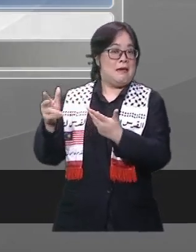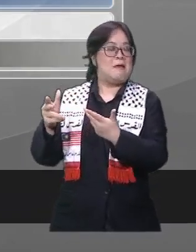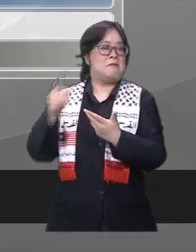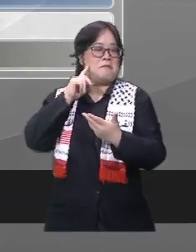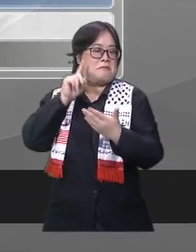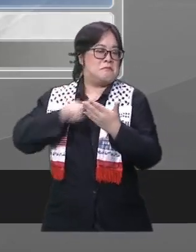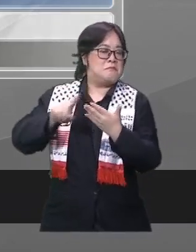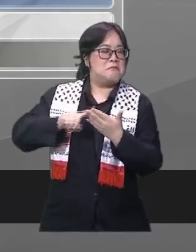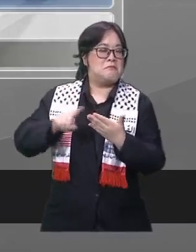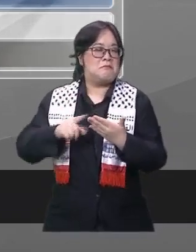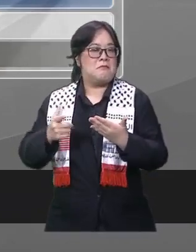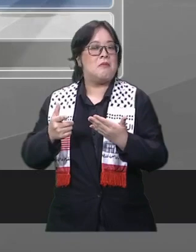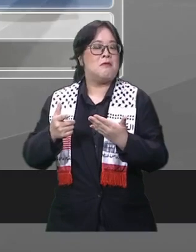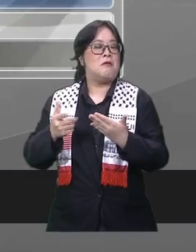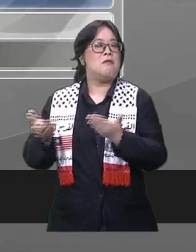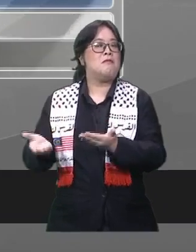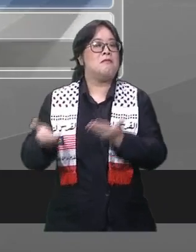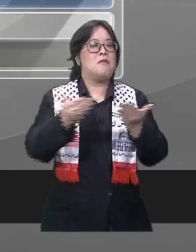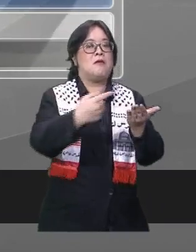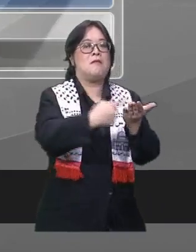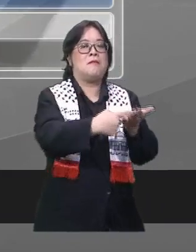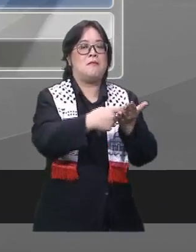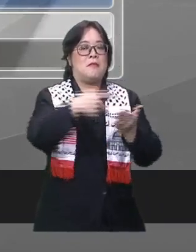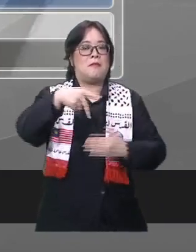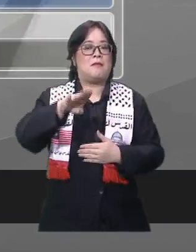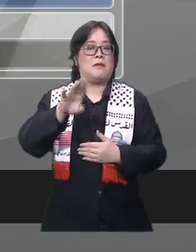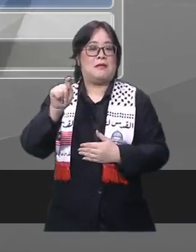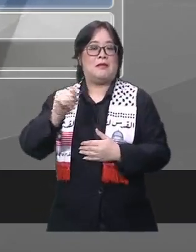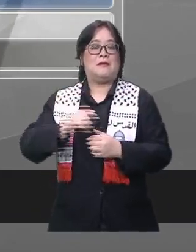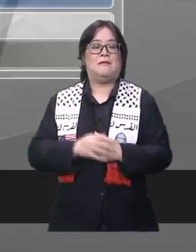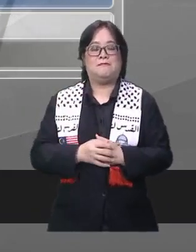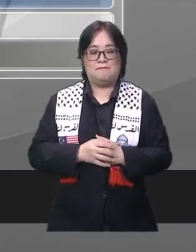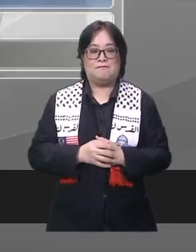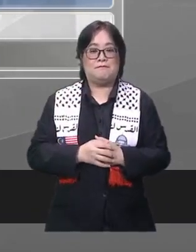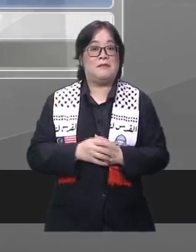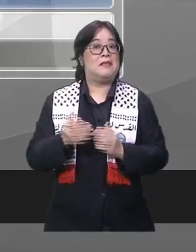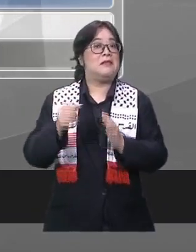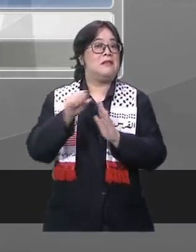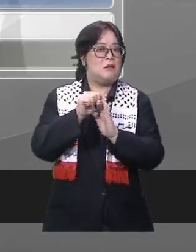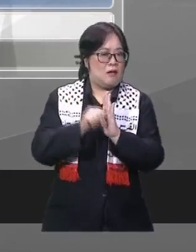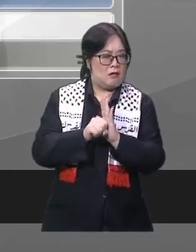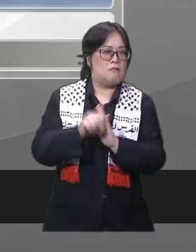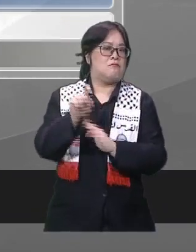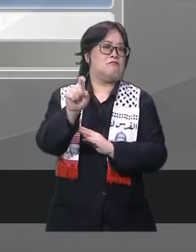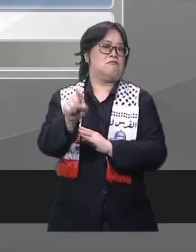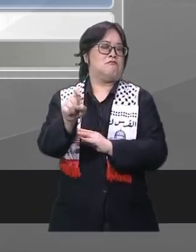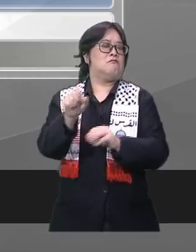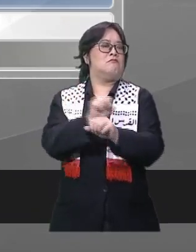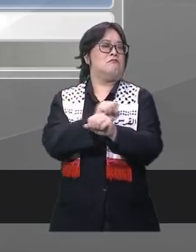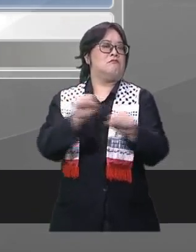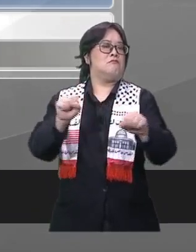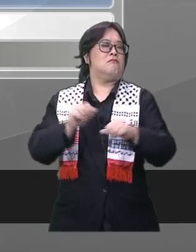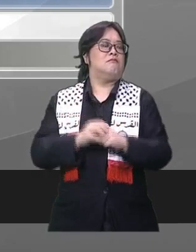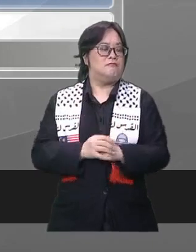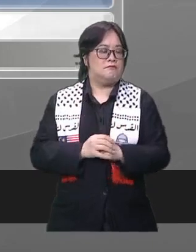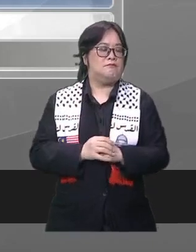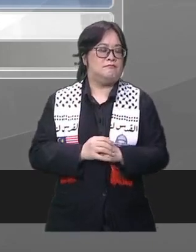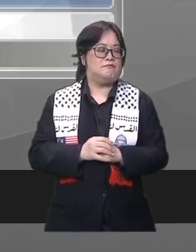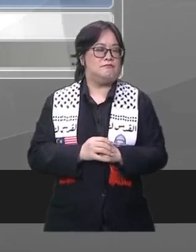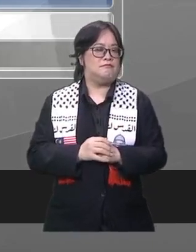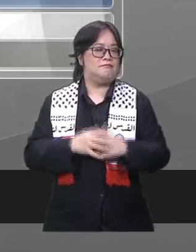meneliti perkara tersebut untuk bawa perbincangan dengan PBT, pihak berkuasa tempatan, untuk syaratkan mesin